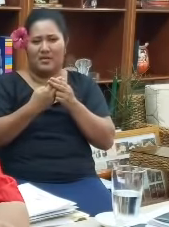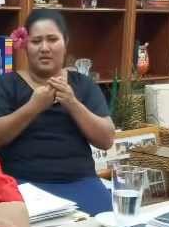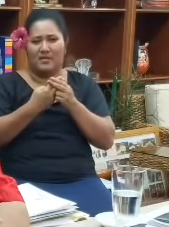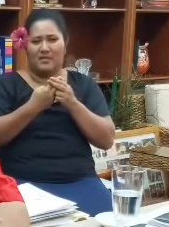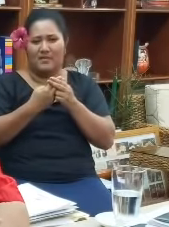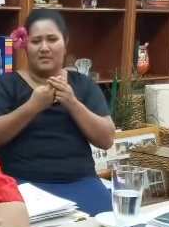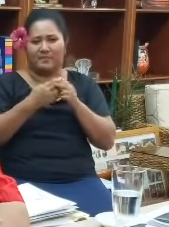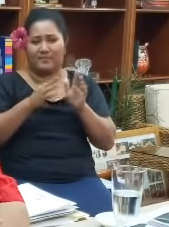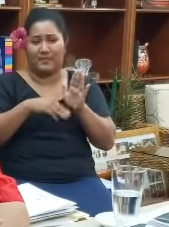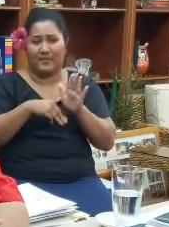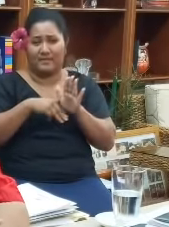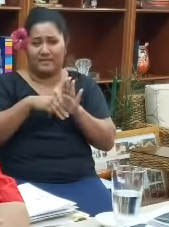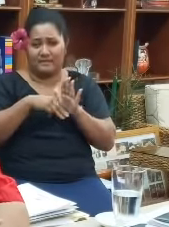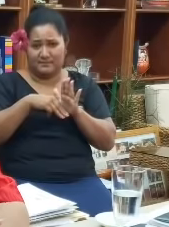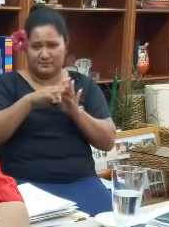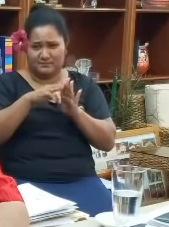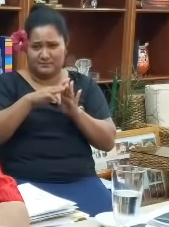malpulanga